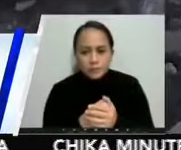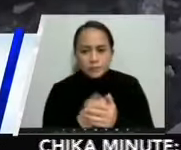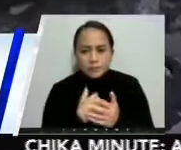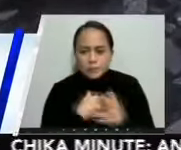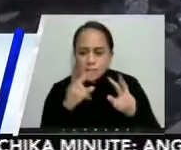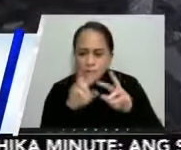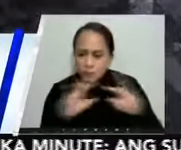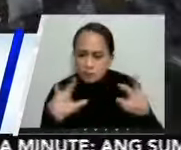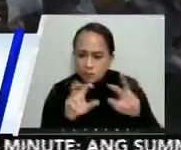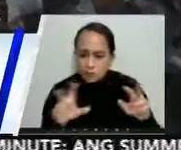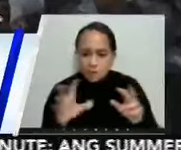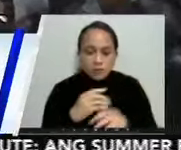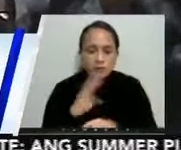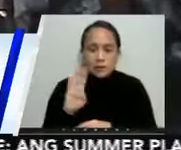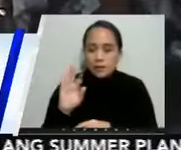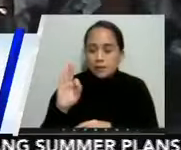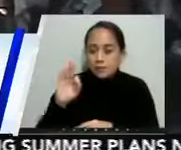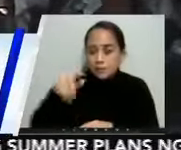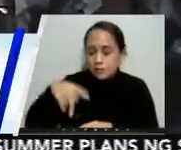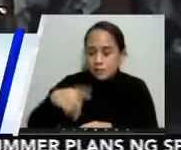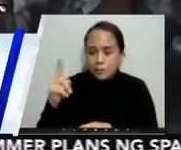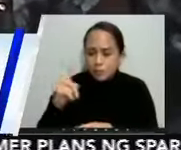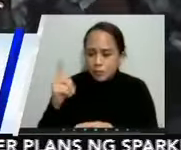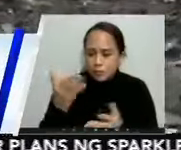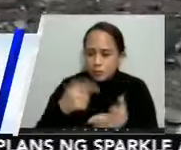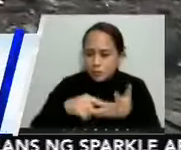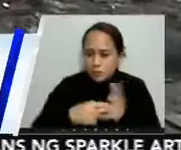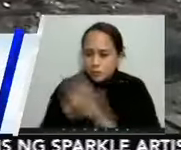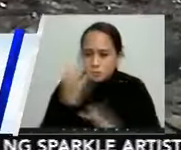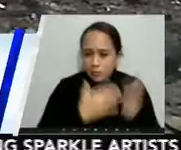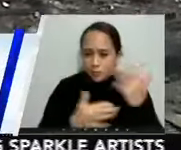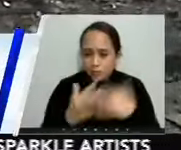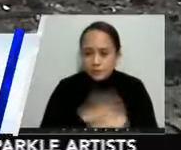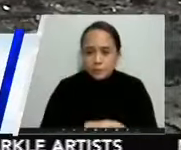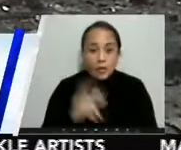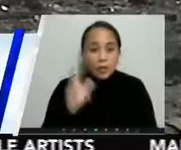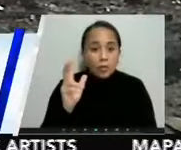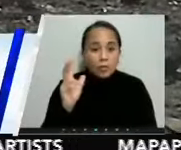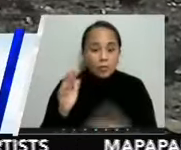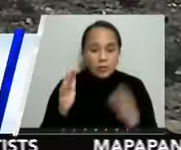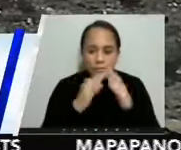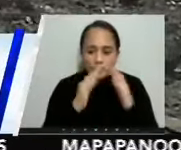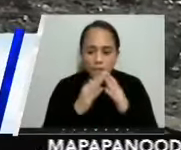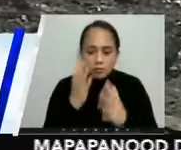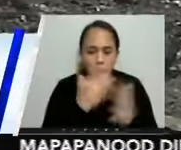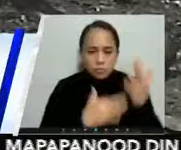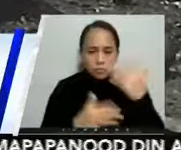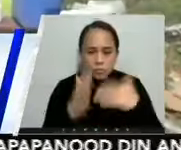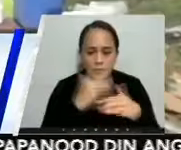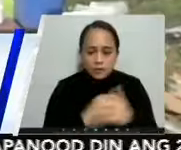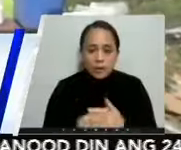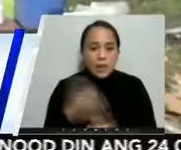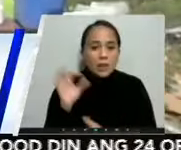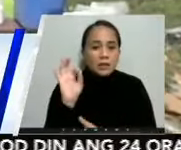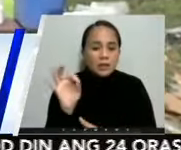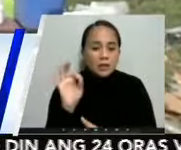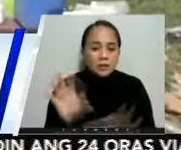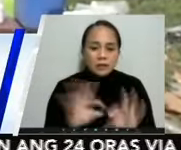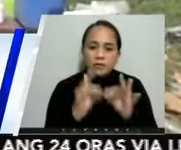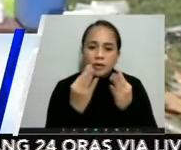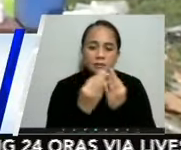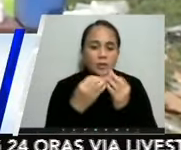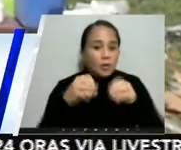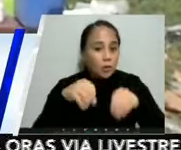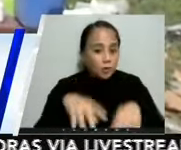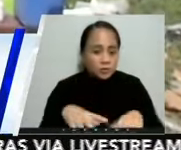pinagmulan ng apoy Nasa tatl bahay ang nasunog halos si na pamilya ang nawalan ng tirahan karamihan sa mga